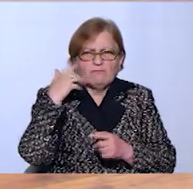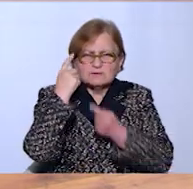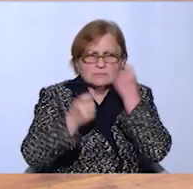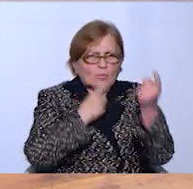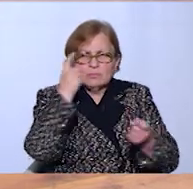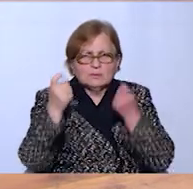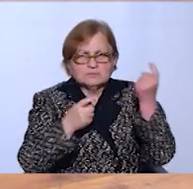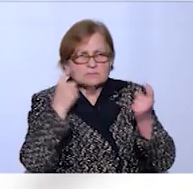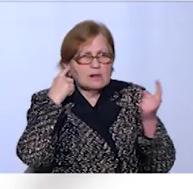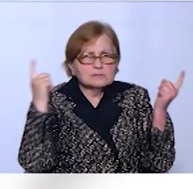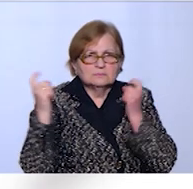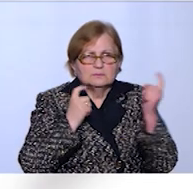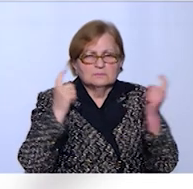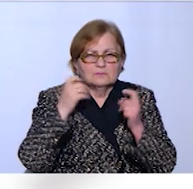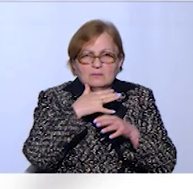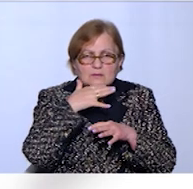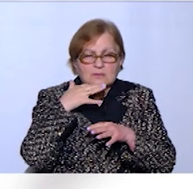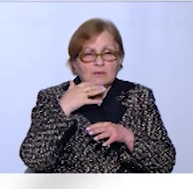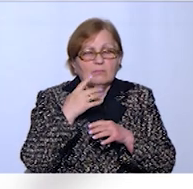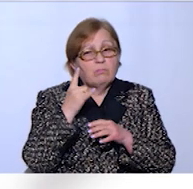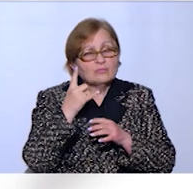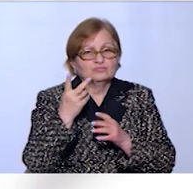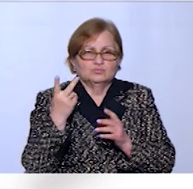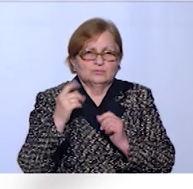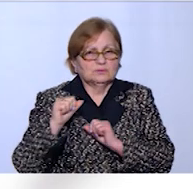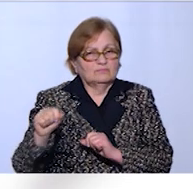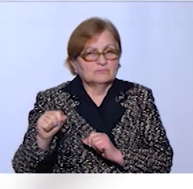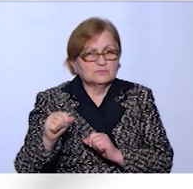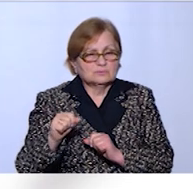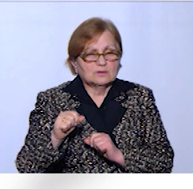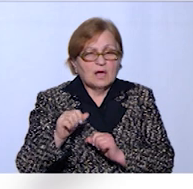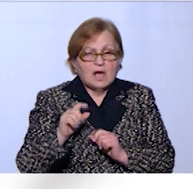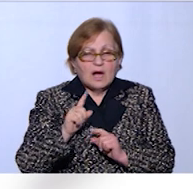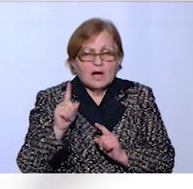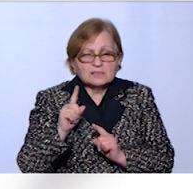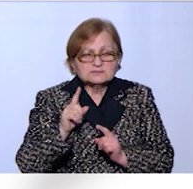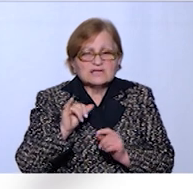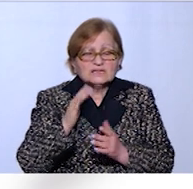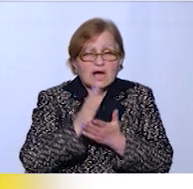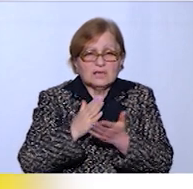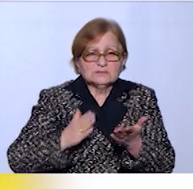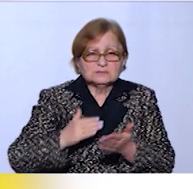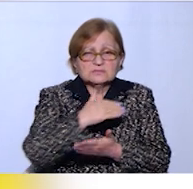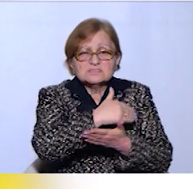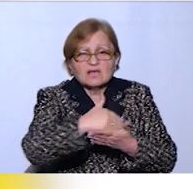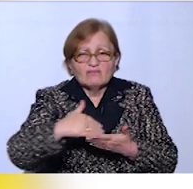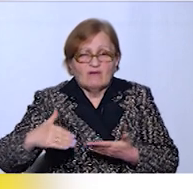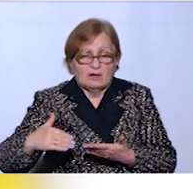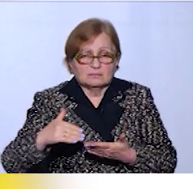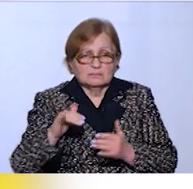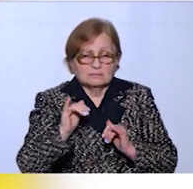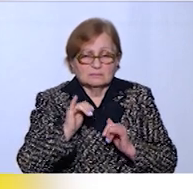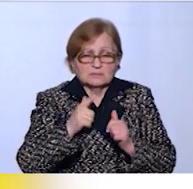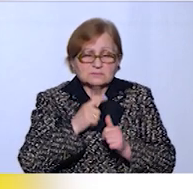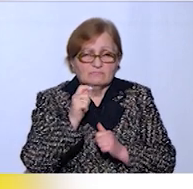ამისგან თავდაცვის მექანიზმი ასე ვთქვათ არის ჰიგიენის დაცვაში, როგორც არის ხელების დაბანა, საკუთარი ნივთების და